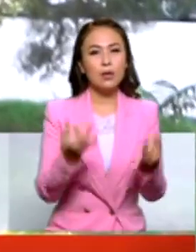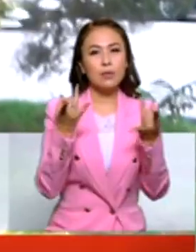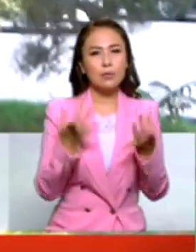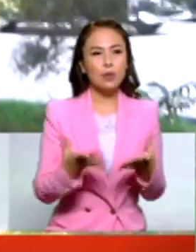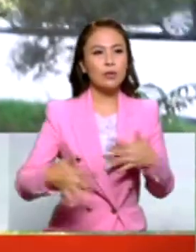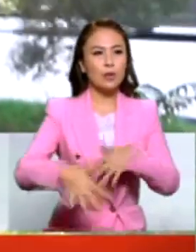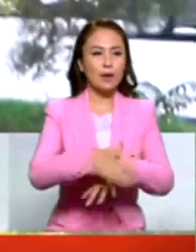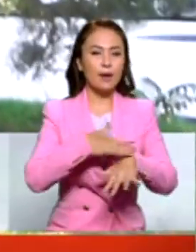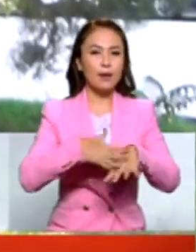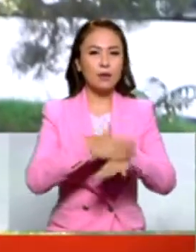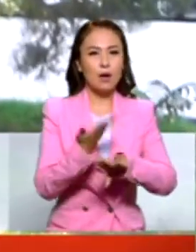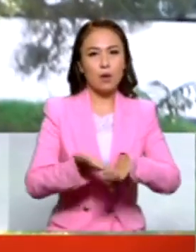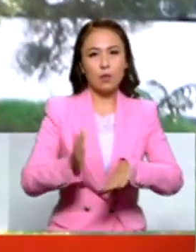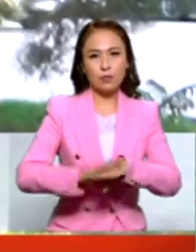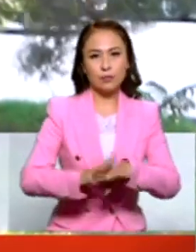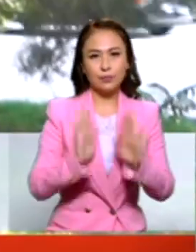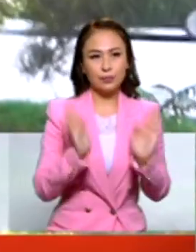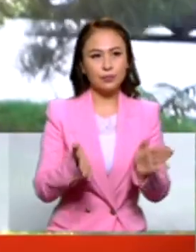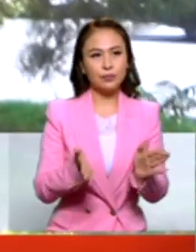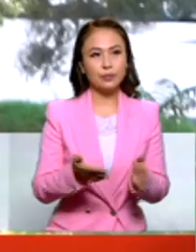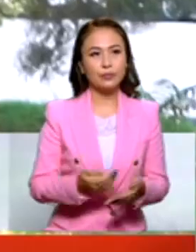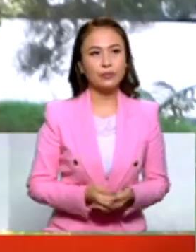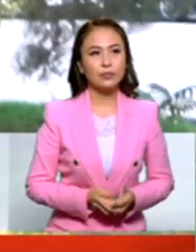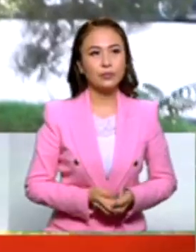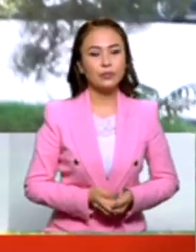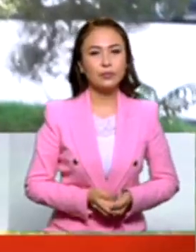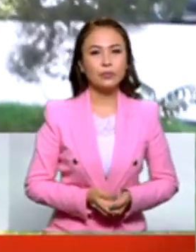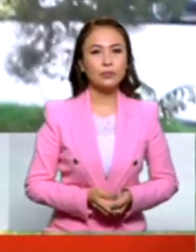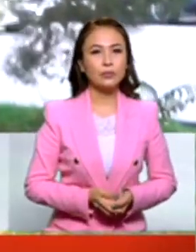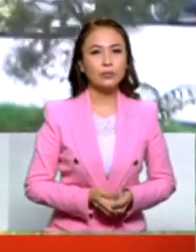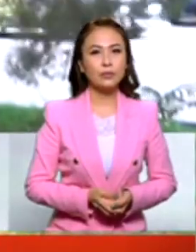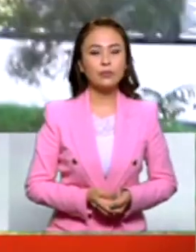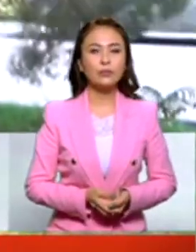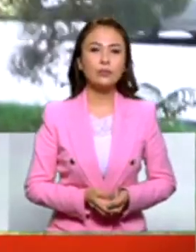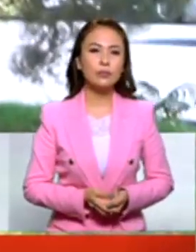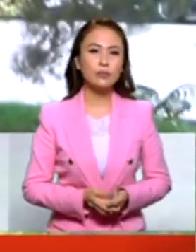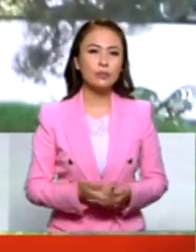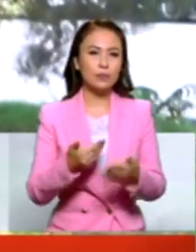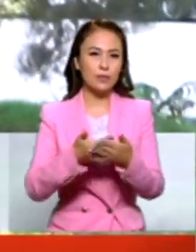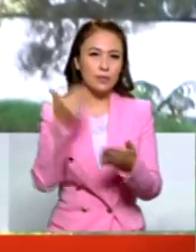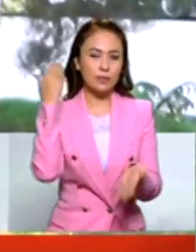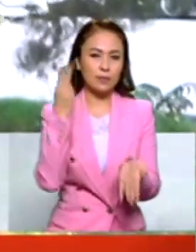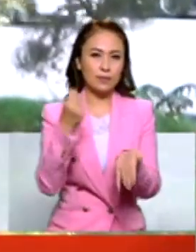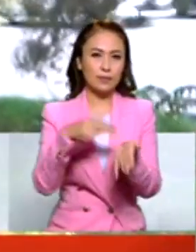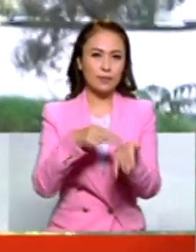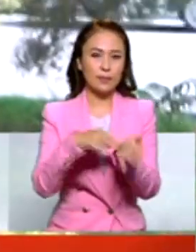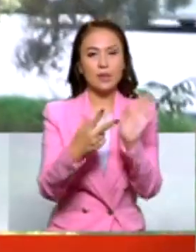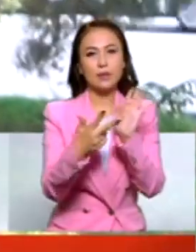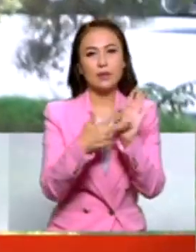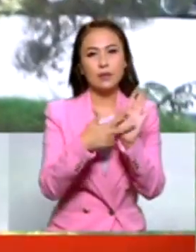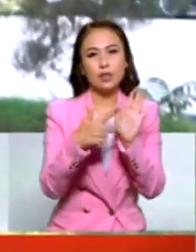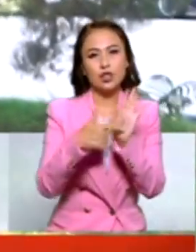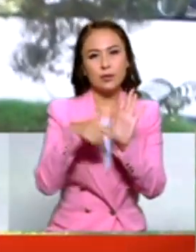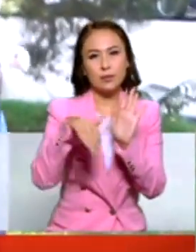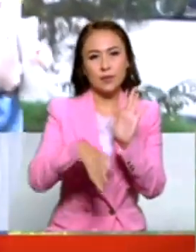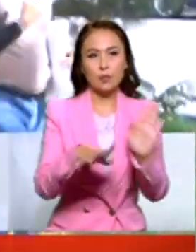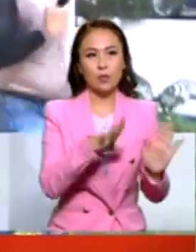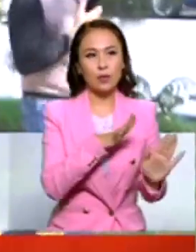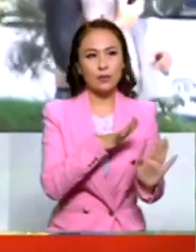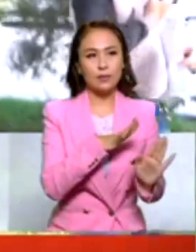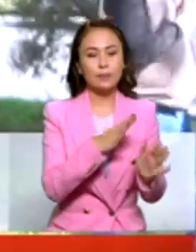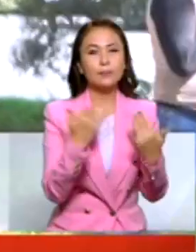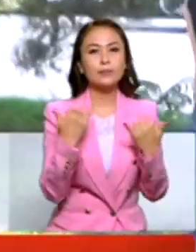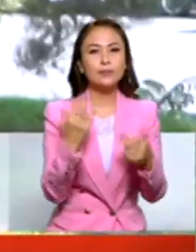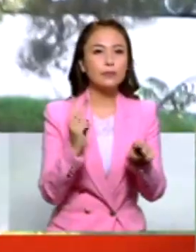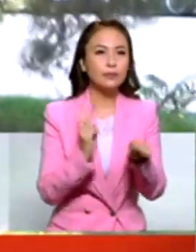халқы ауырық деді ғой. Бір қабын ұсындық негізінде бұрынғы бағасының өзі 8000-7000 теңге болушы еді.